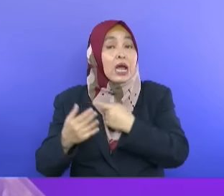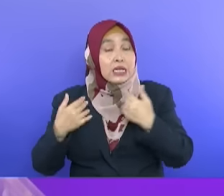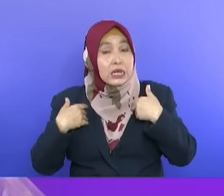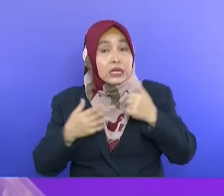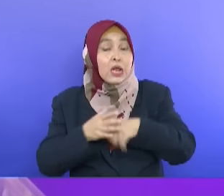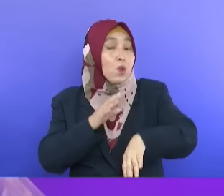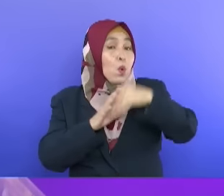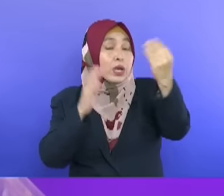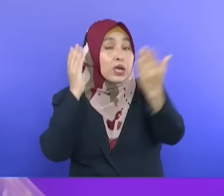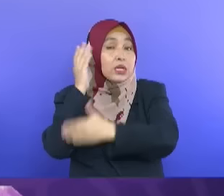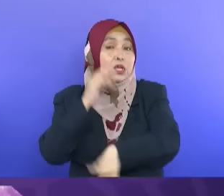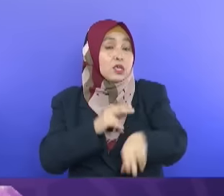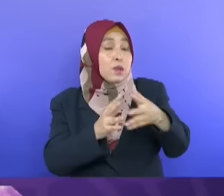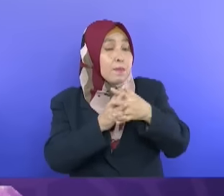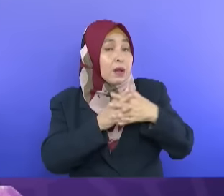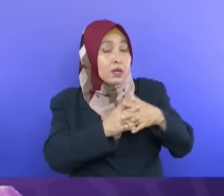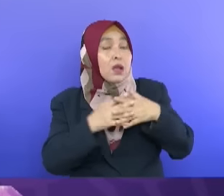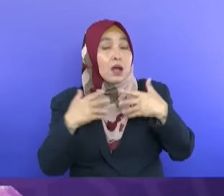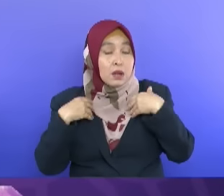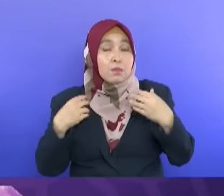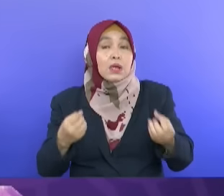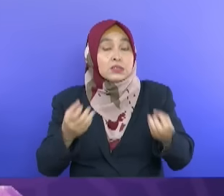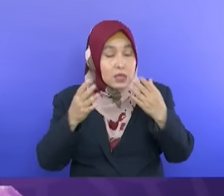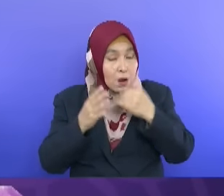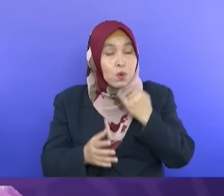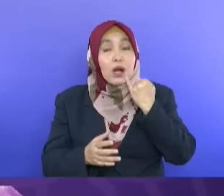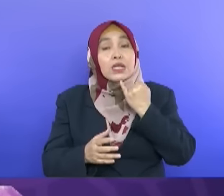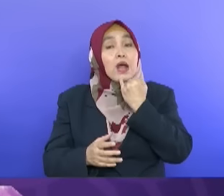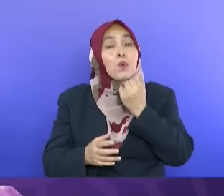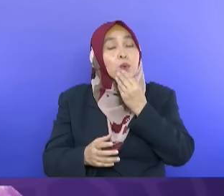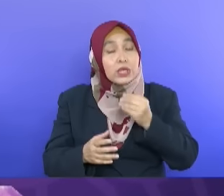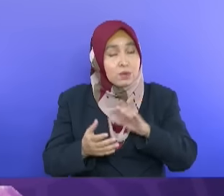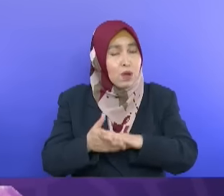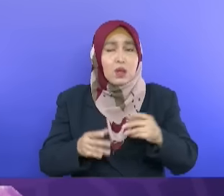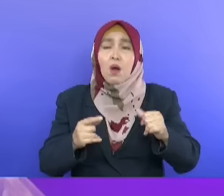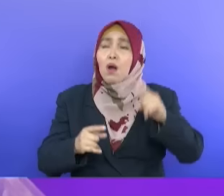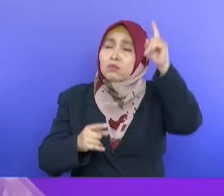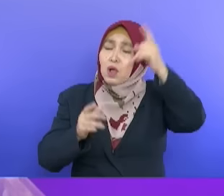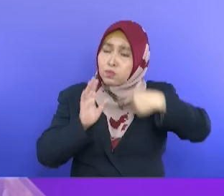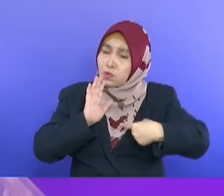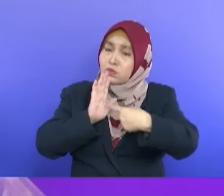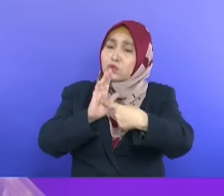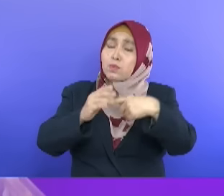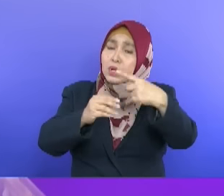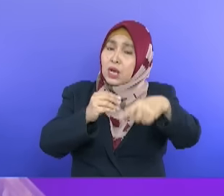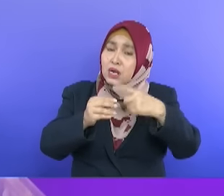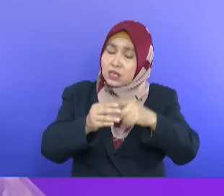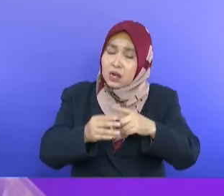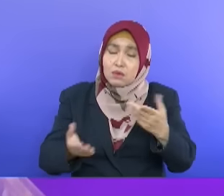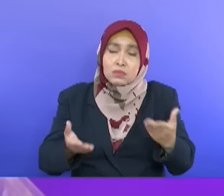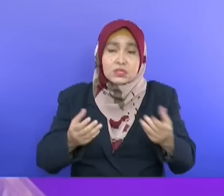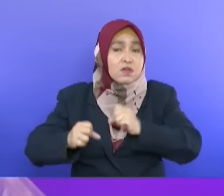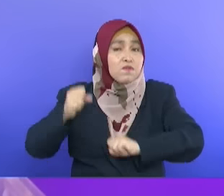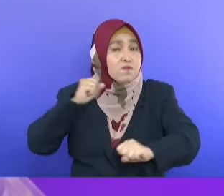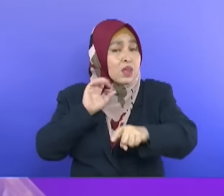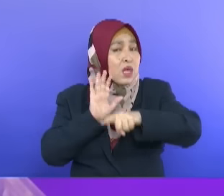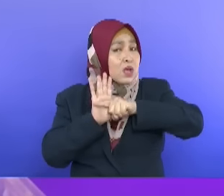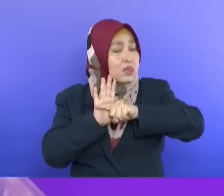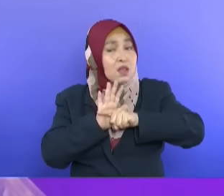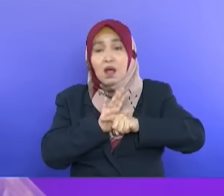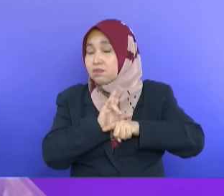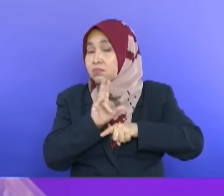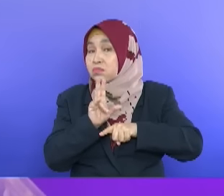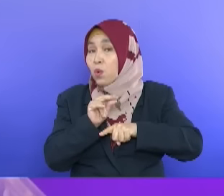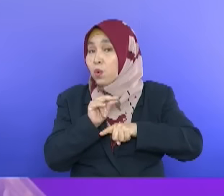luar negara di us atau sebagainya ada orang begini Jadi Allah membuka kali ini bukan untuk kita bersifat negatif tetapi